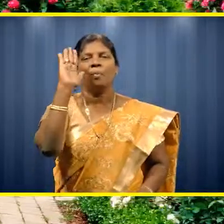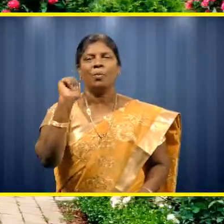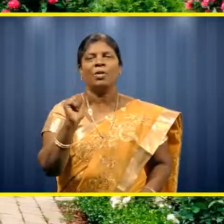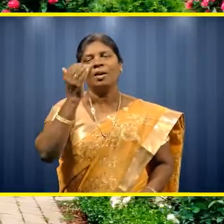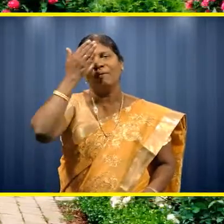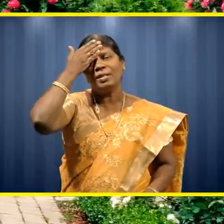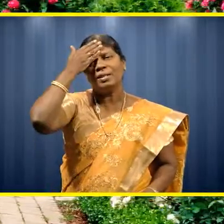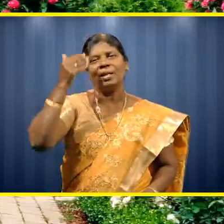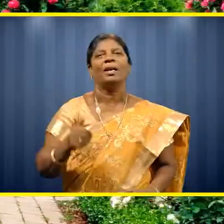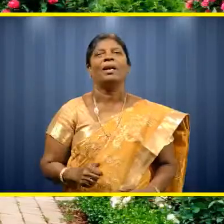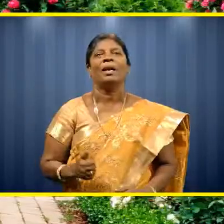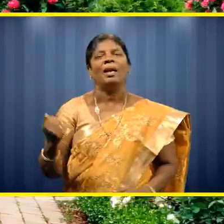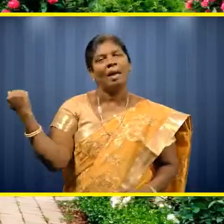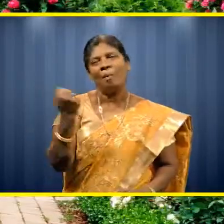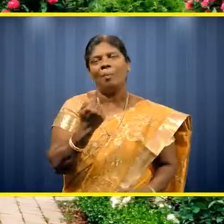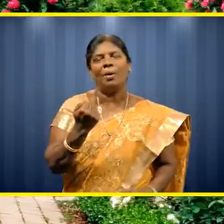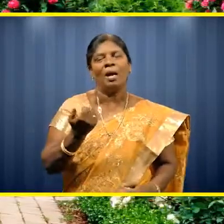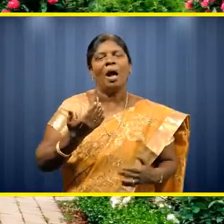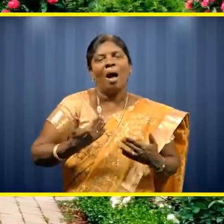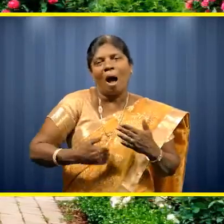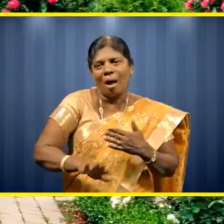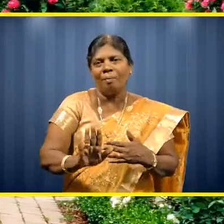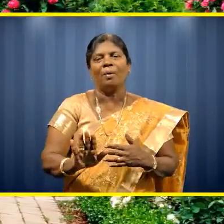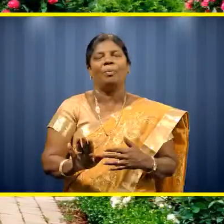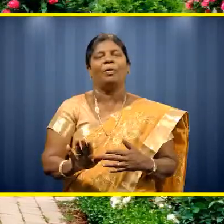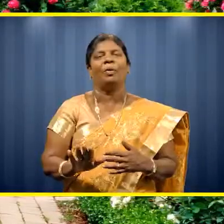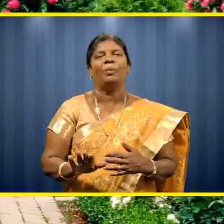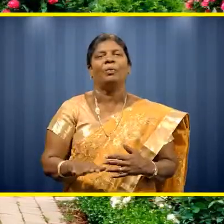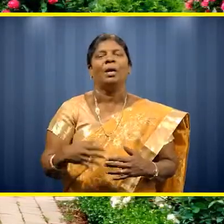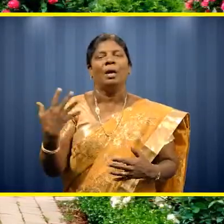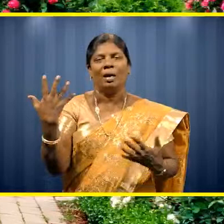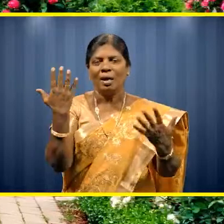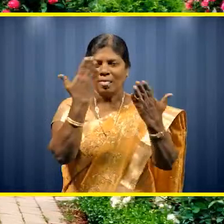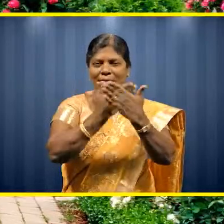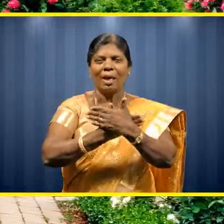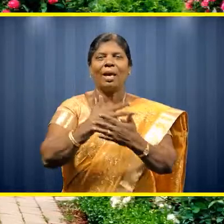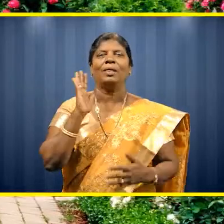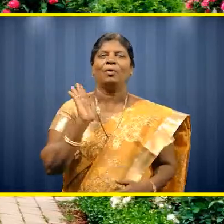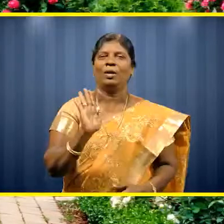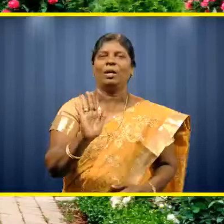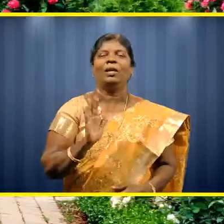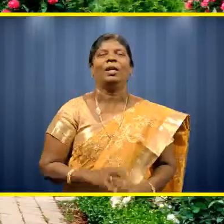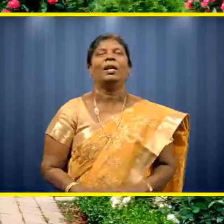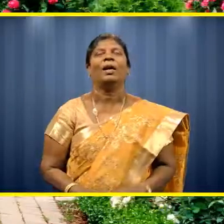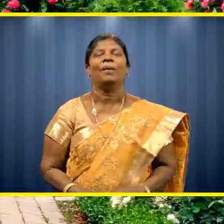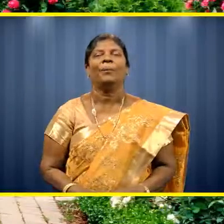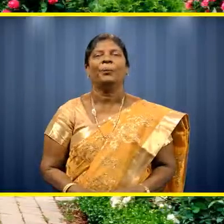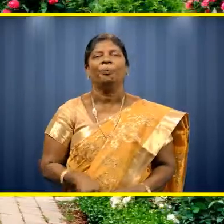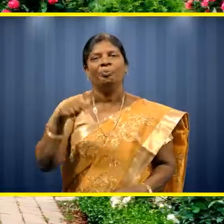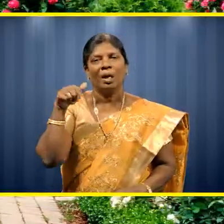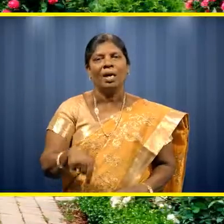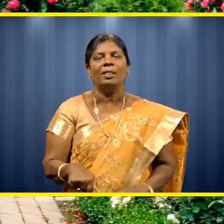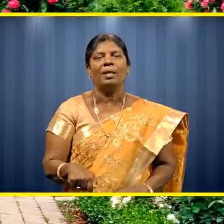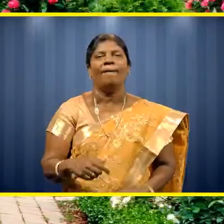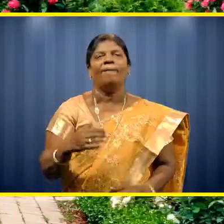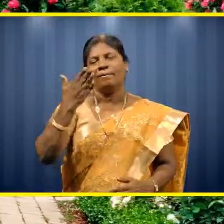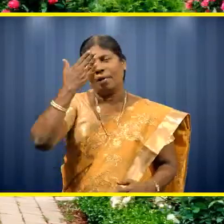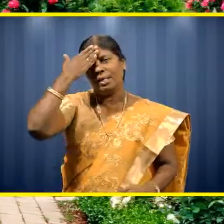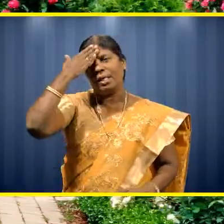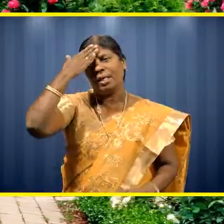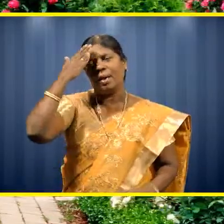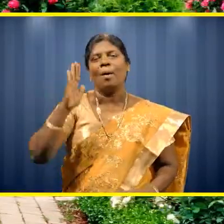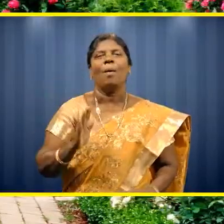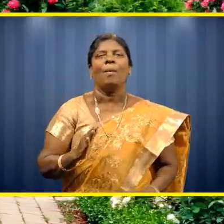இந்த புதிய வருடத்தை எப்படி கடக்கப் போகிறோம் என்று திகைத்து கொண்டிருக்கிறீர்களா? இந்த